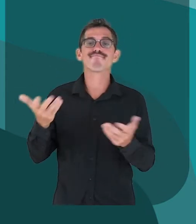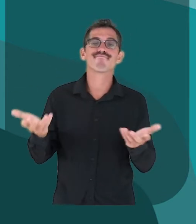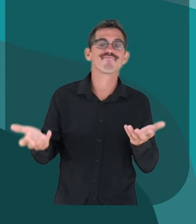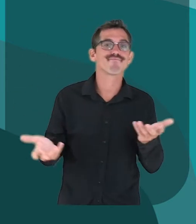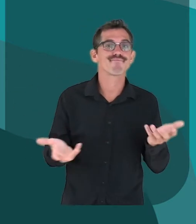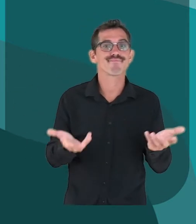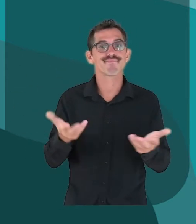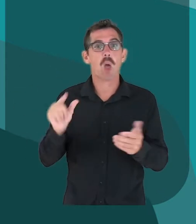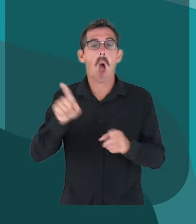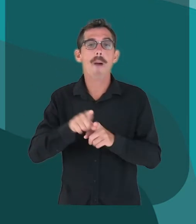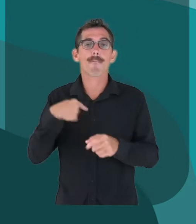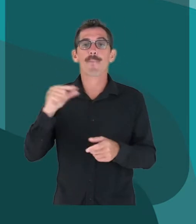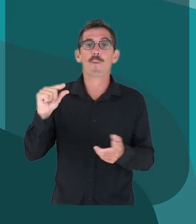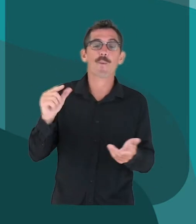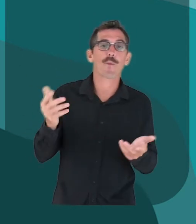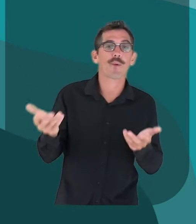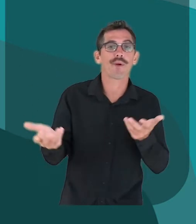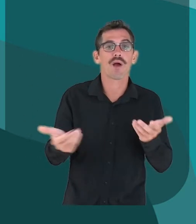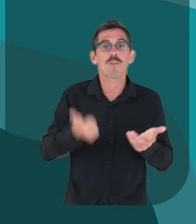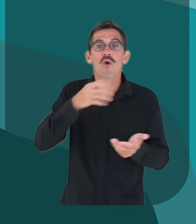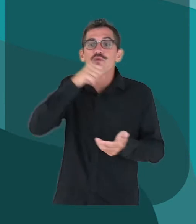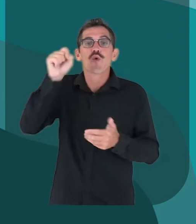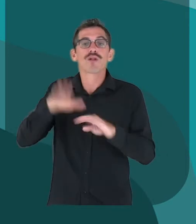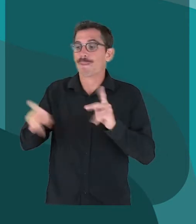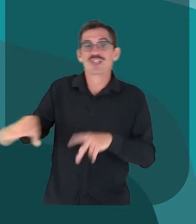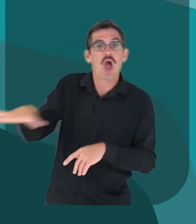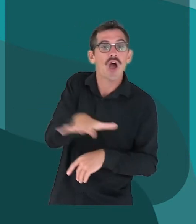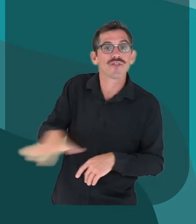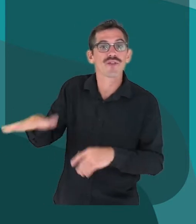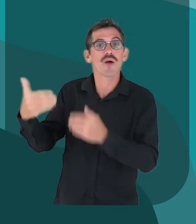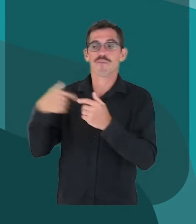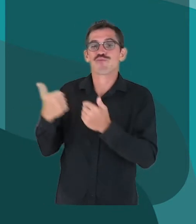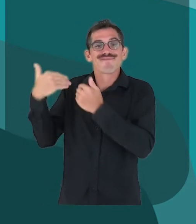monde... J'étais un peu à un âge où tout le monde se responsabilise beaucoup.